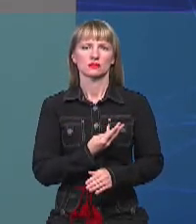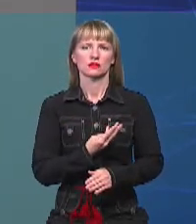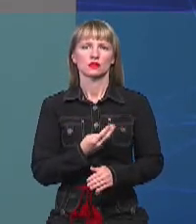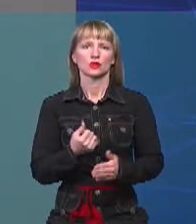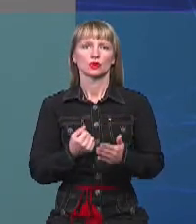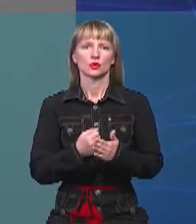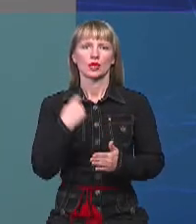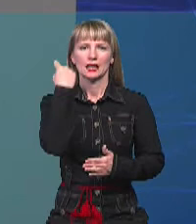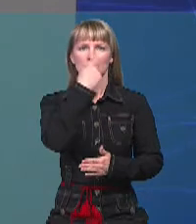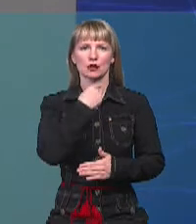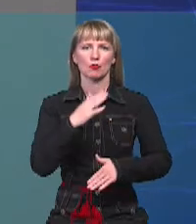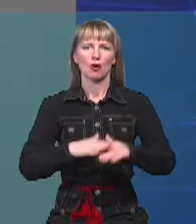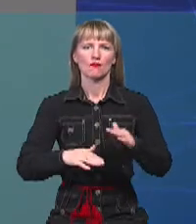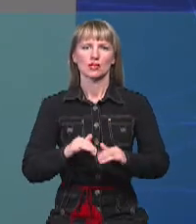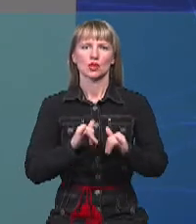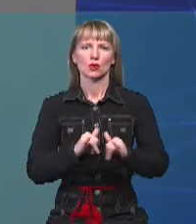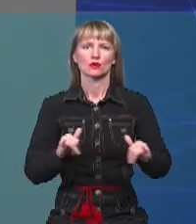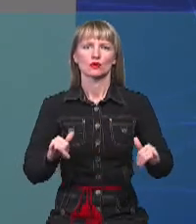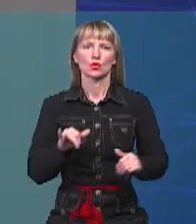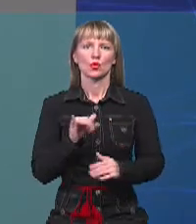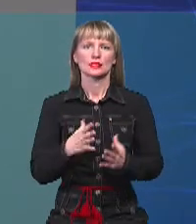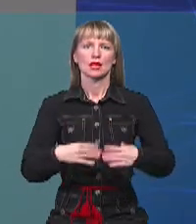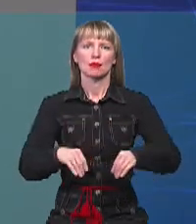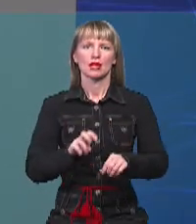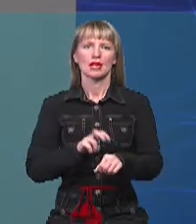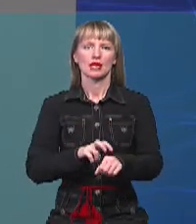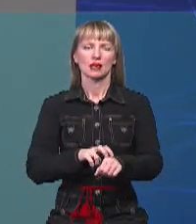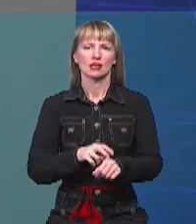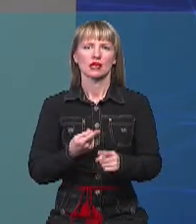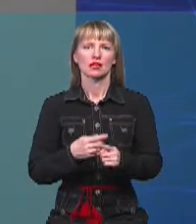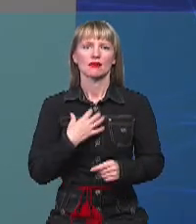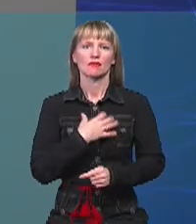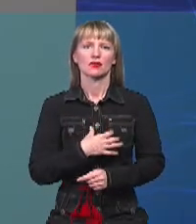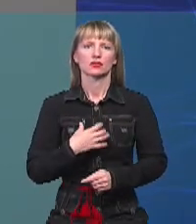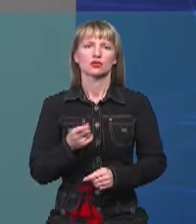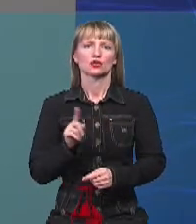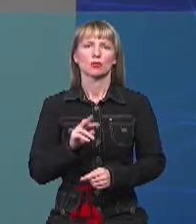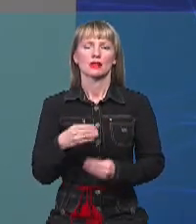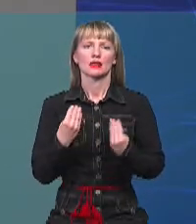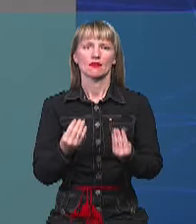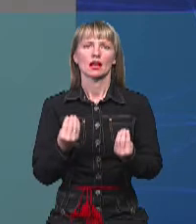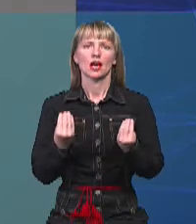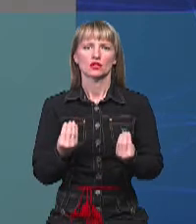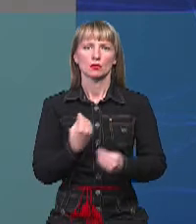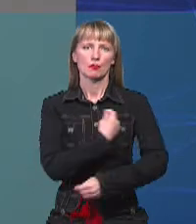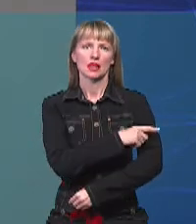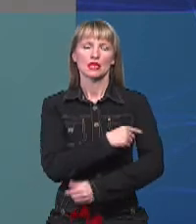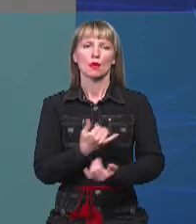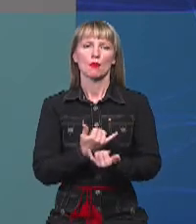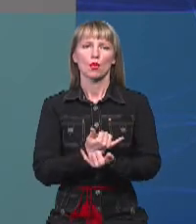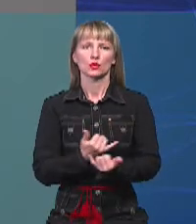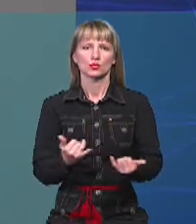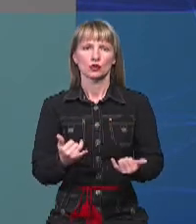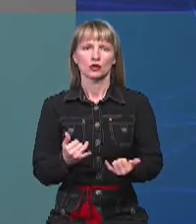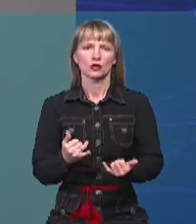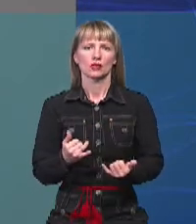щодо особистого професійного розвитку сімейного лікаря, адже це так важливо для того, щоб надавати якісні медичні послуги.